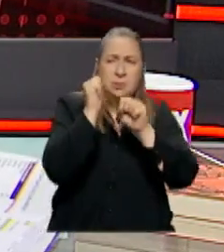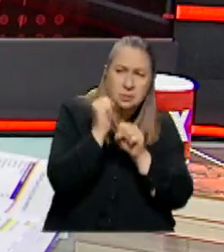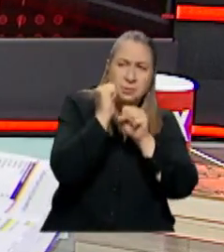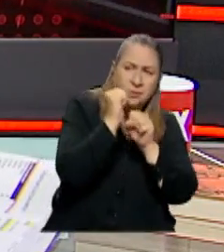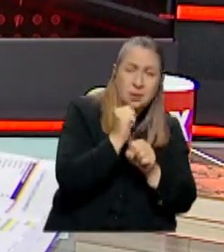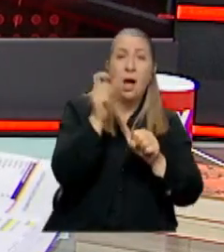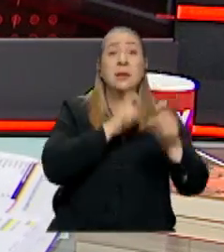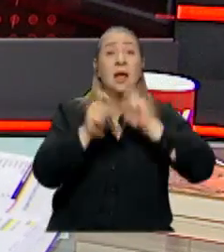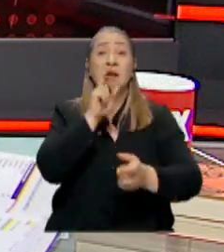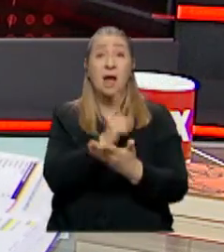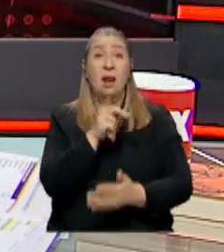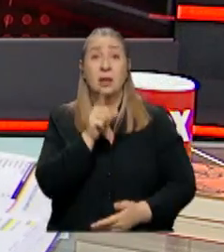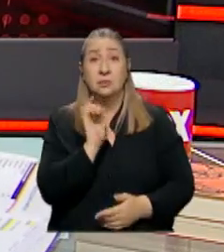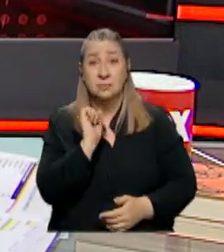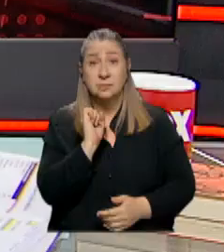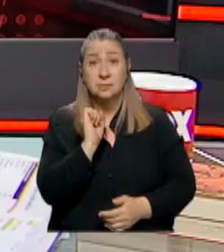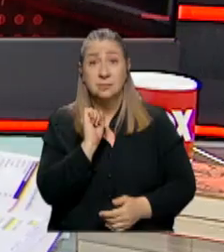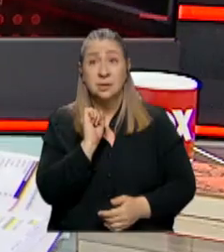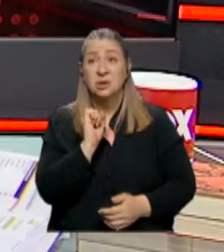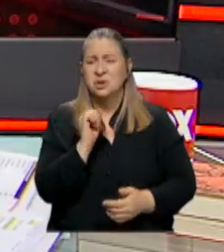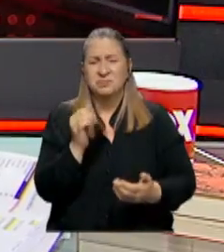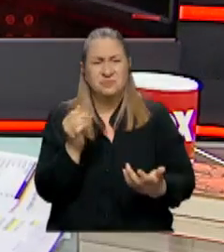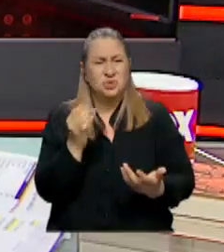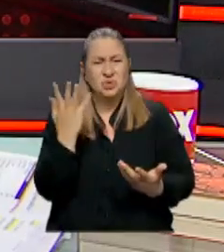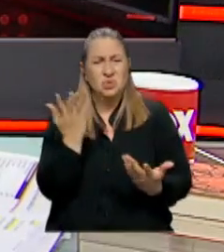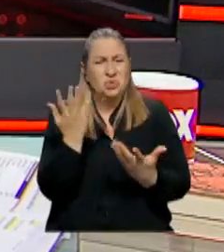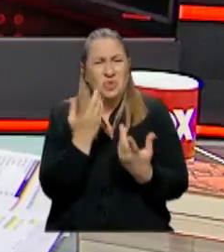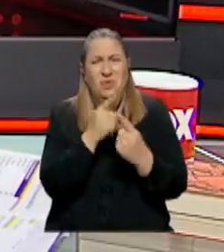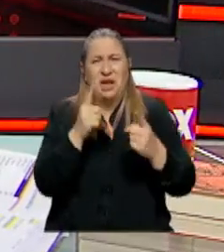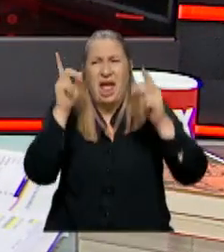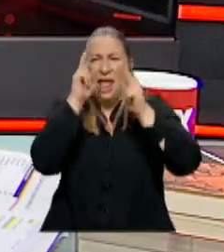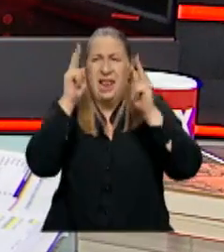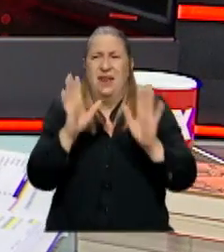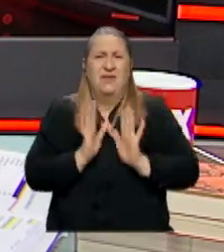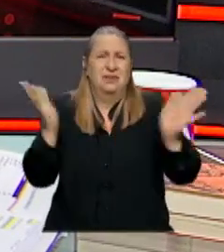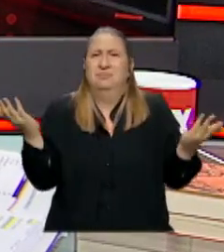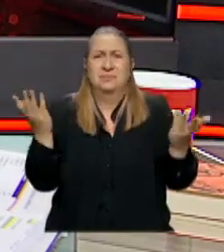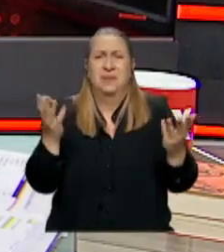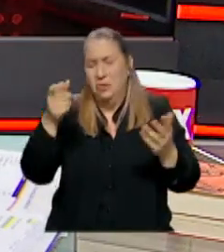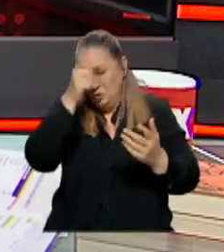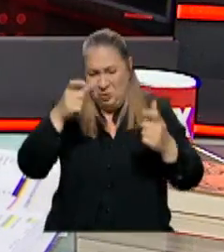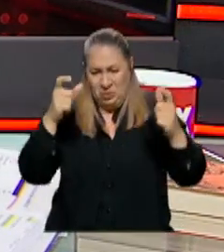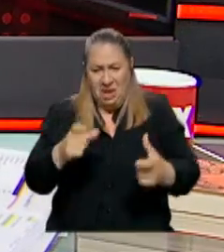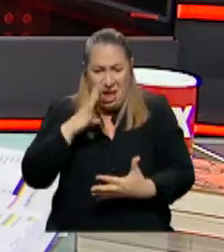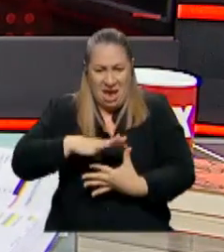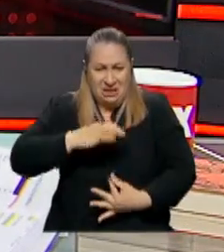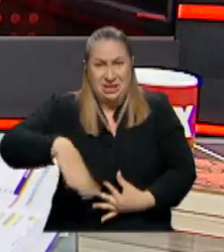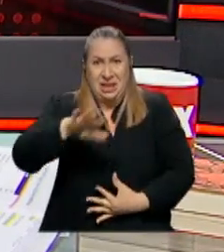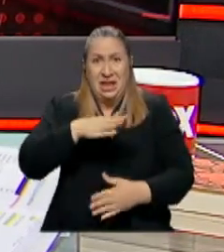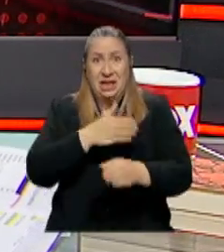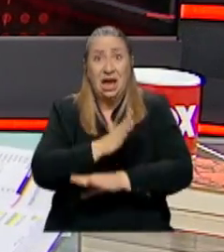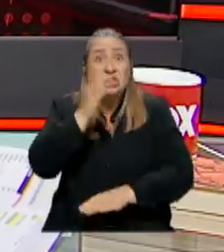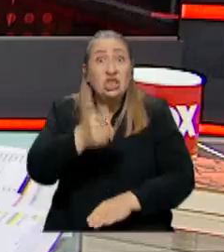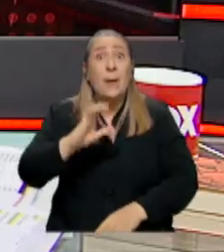Hatalı kararlar. Öyle bir sürü fantezi var biliyorsunuz. Ülkenin insanlarının,